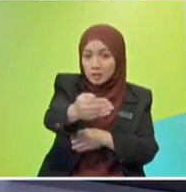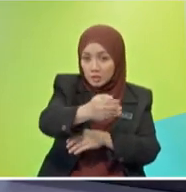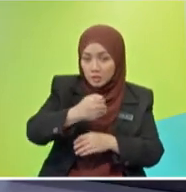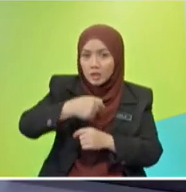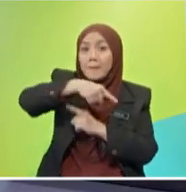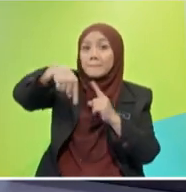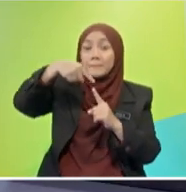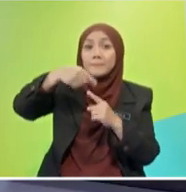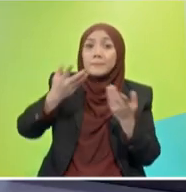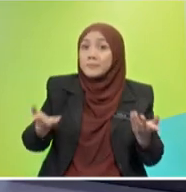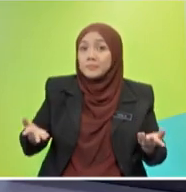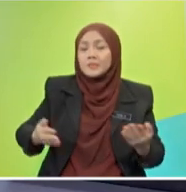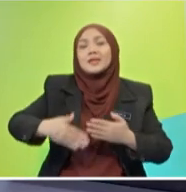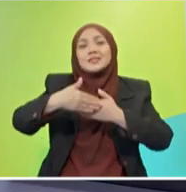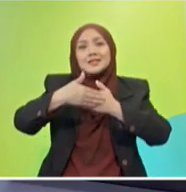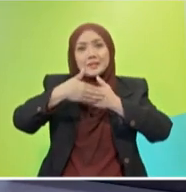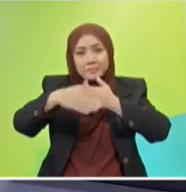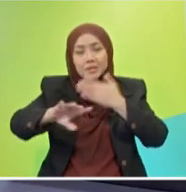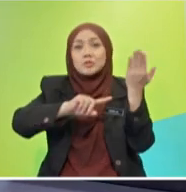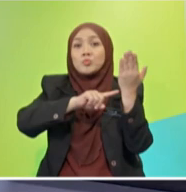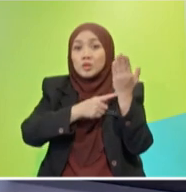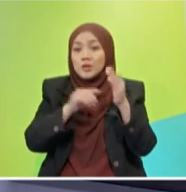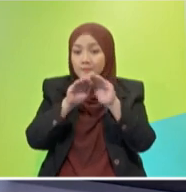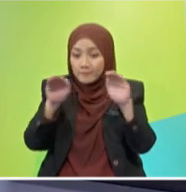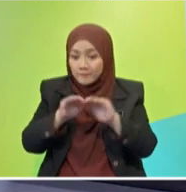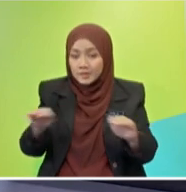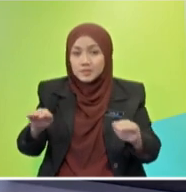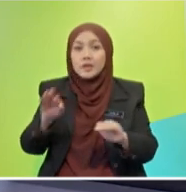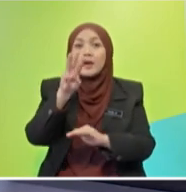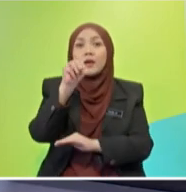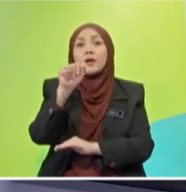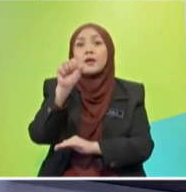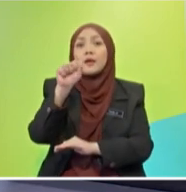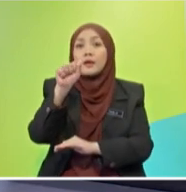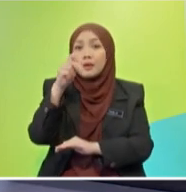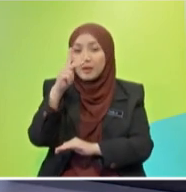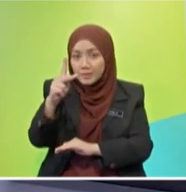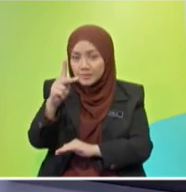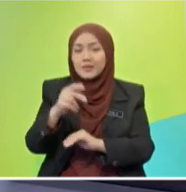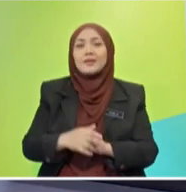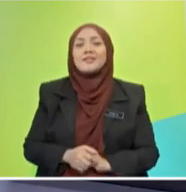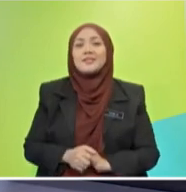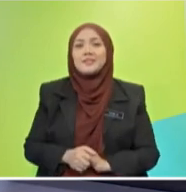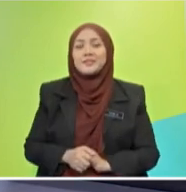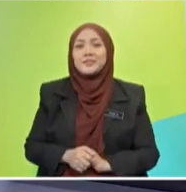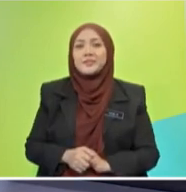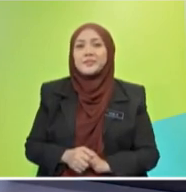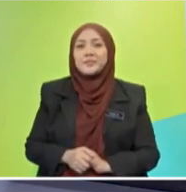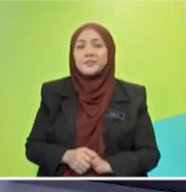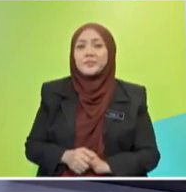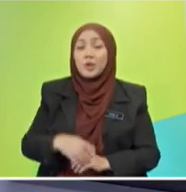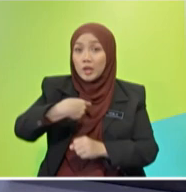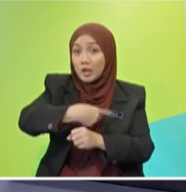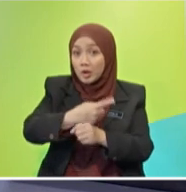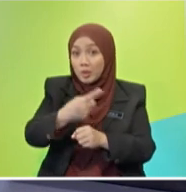selepas mulanya Pasha kemasakan nah selepas masa iya oke rambutan